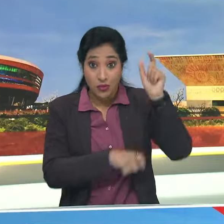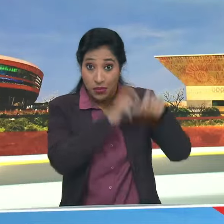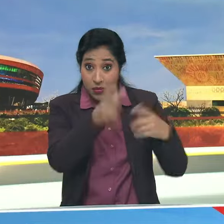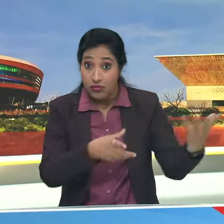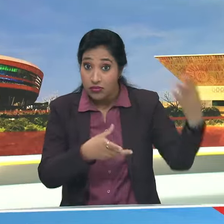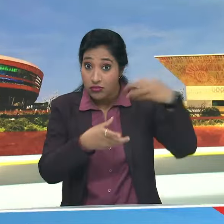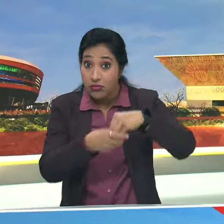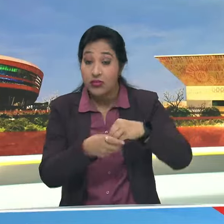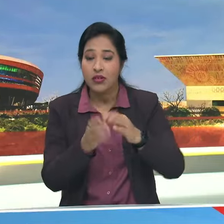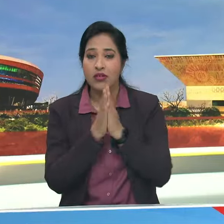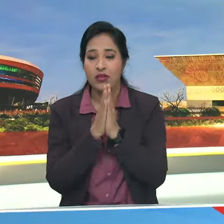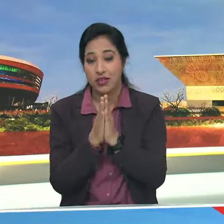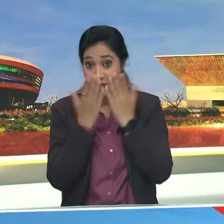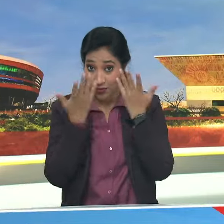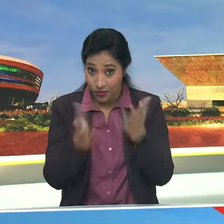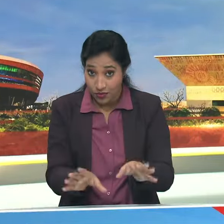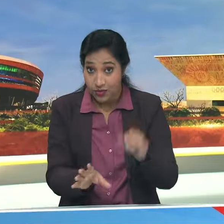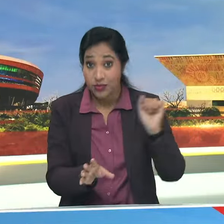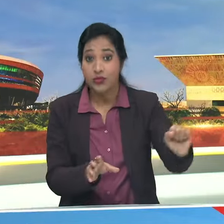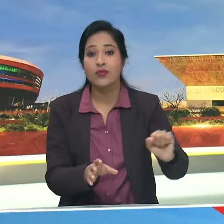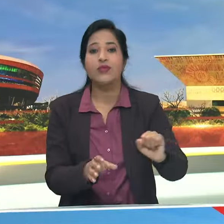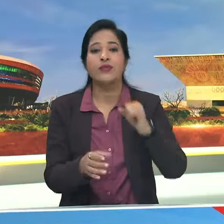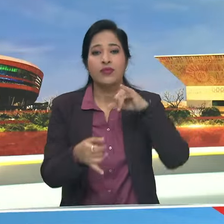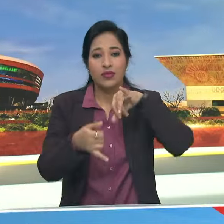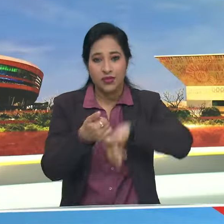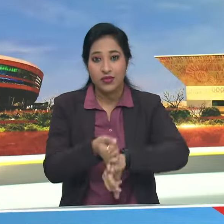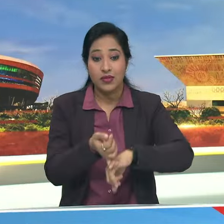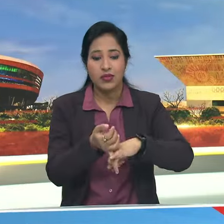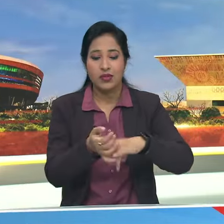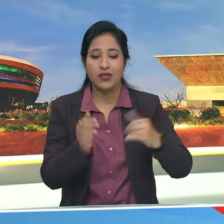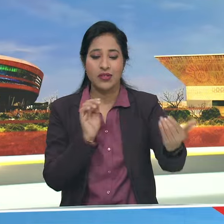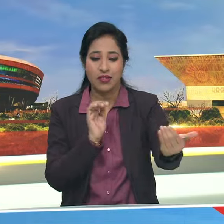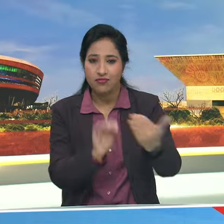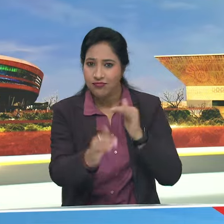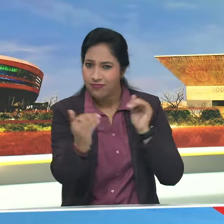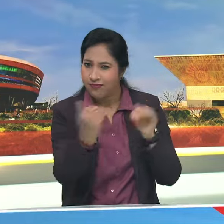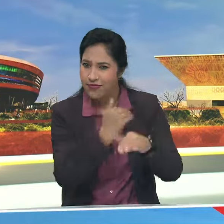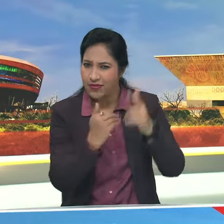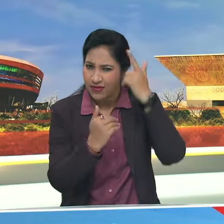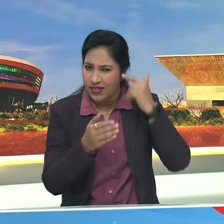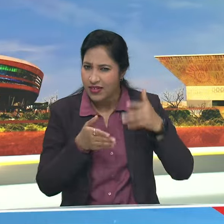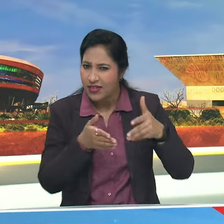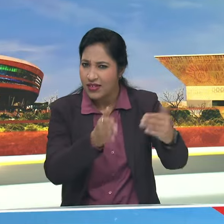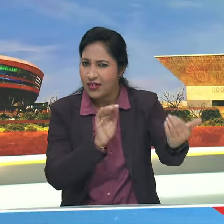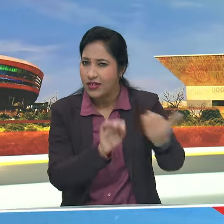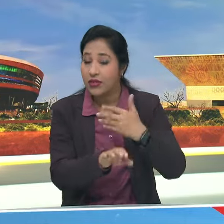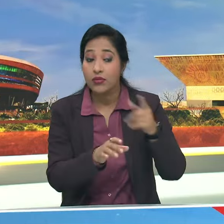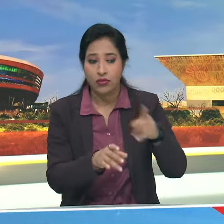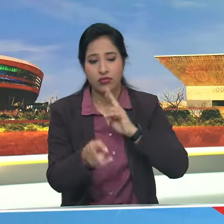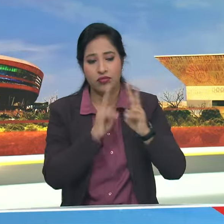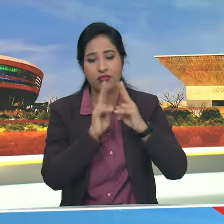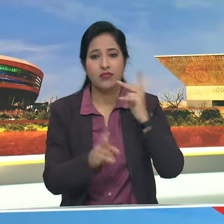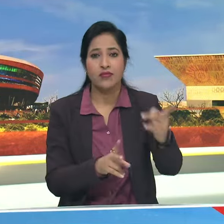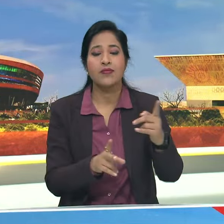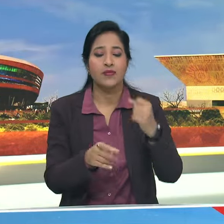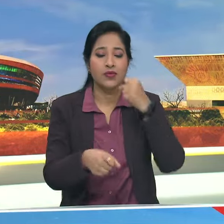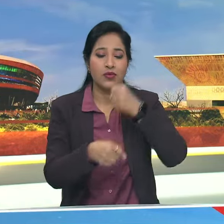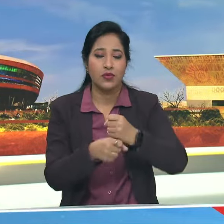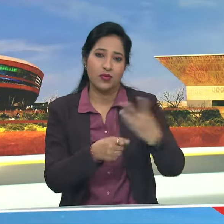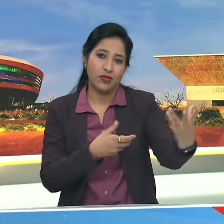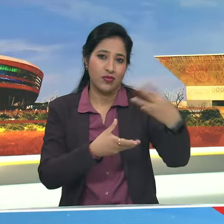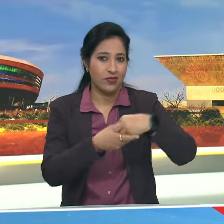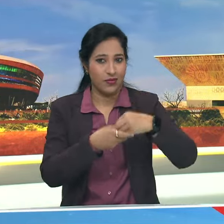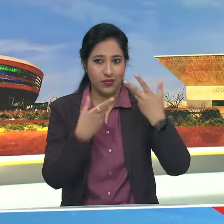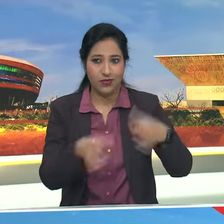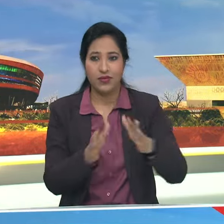बाबा के दर्शन कर लिए हैं और शंकराचार्य चौक पर हैं, उनसे ही बात करते हैं। आप इस गोदावरी के पार्ट हैं, बाबा के